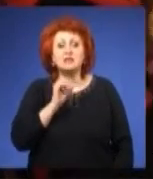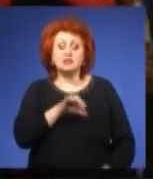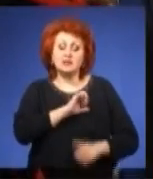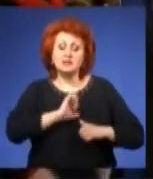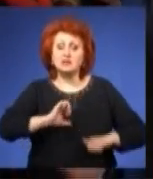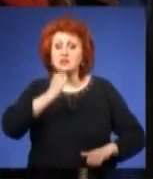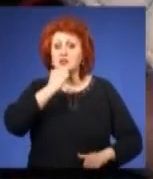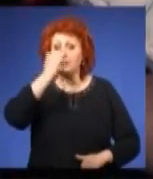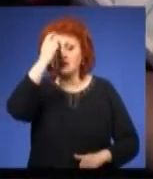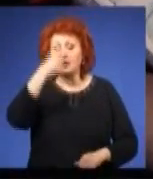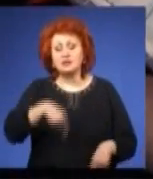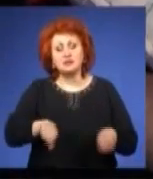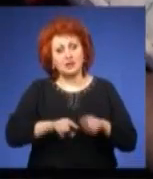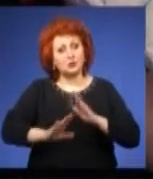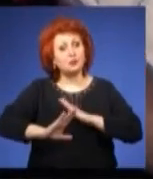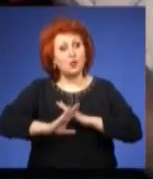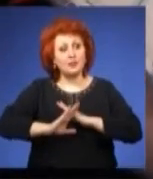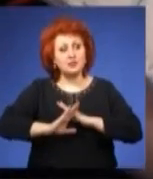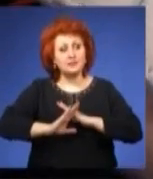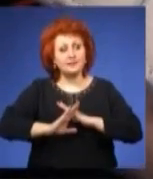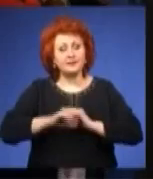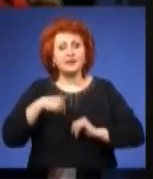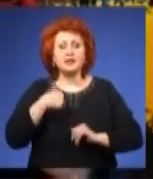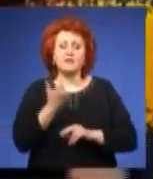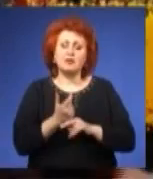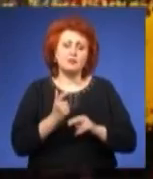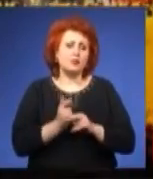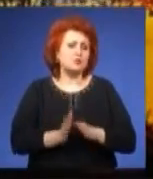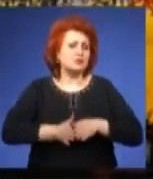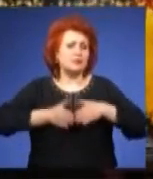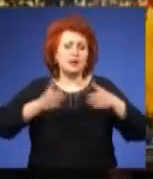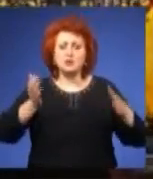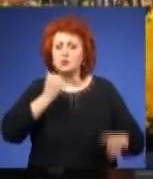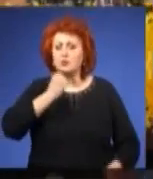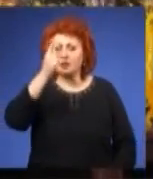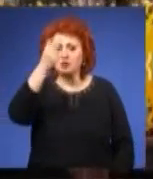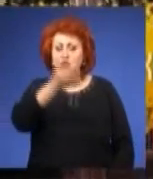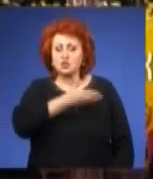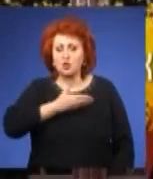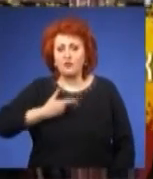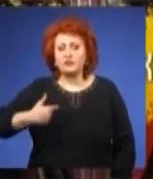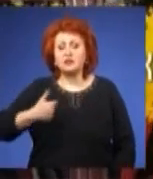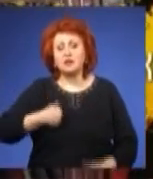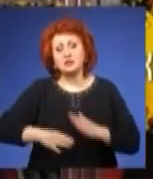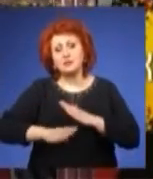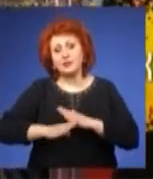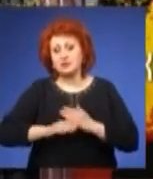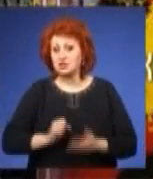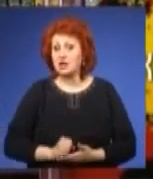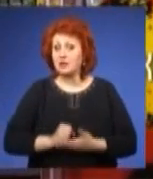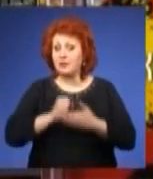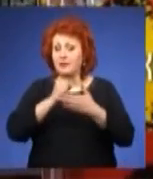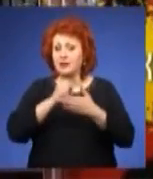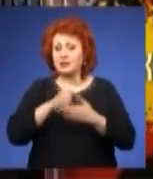Захарова, сердечно поблагодарила владыку за неоценимую помощь. Я вам очень благодарна. Спасибо именно за то, что вы нас поддержали, за то, что вы